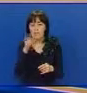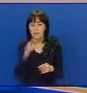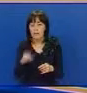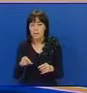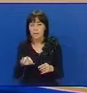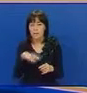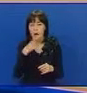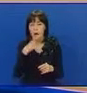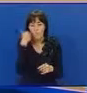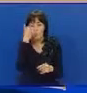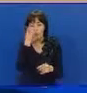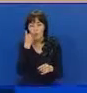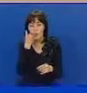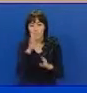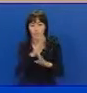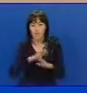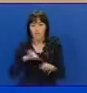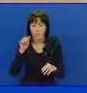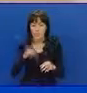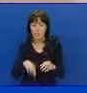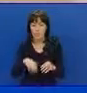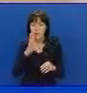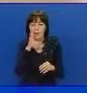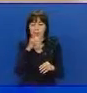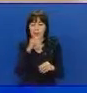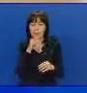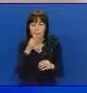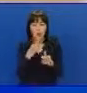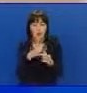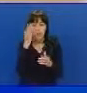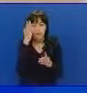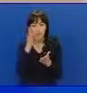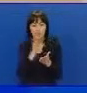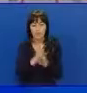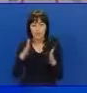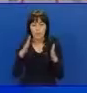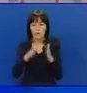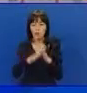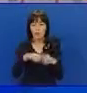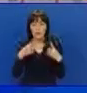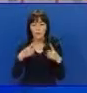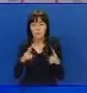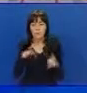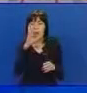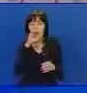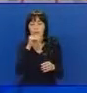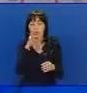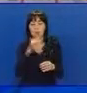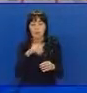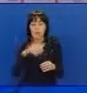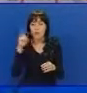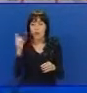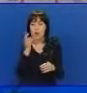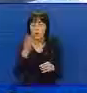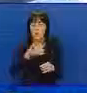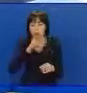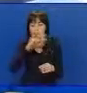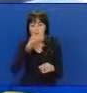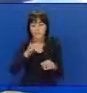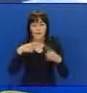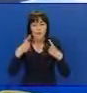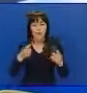айтқанға ұялаттан айтпай қойшы белгісіз деп иттеп әжептаған, түсінген олар емдерін үзіп тастайды. Ит қапса қожайыны жауап береді,